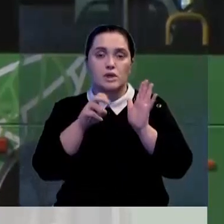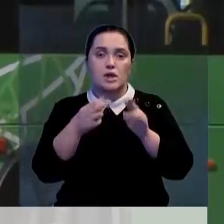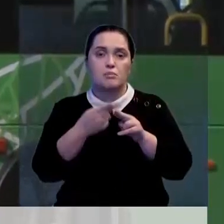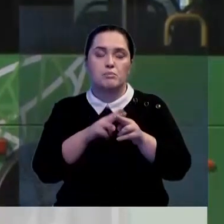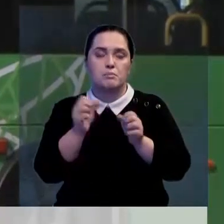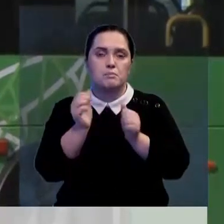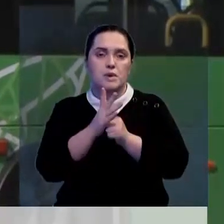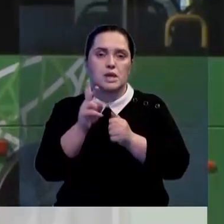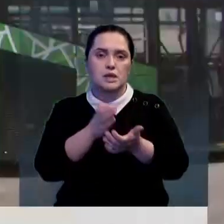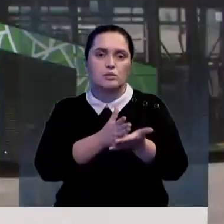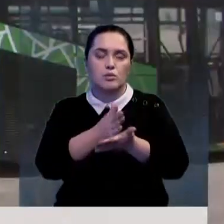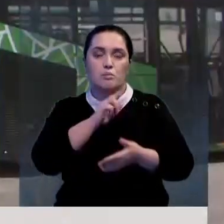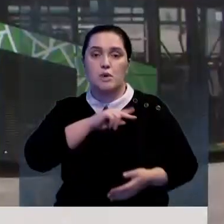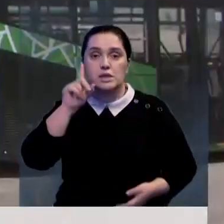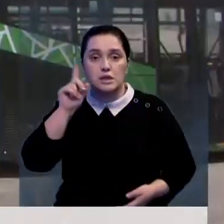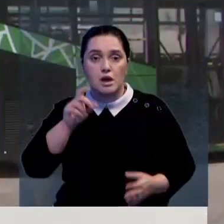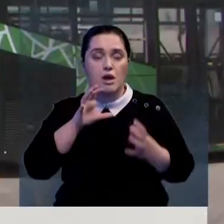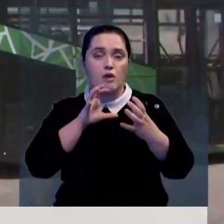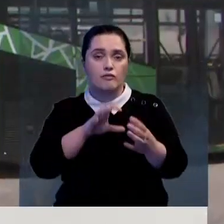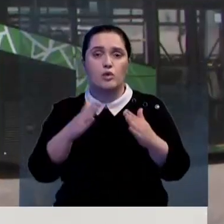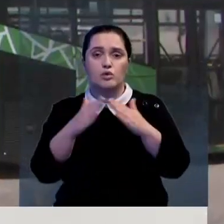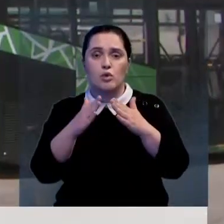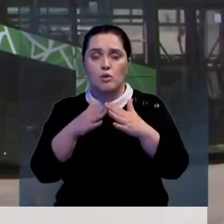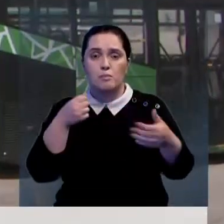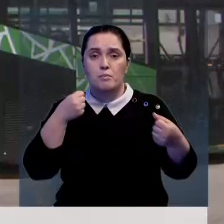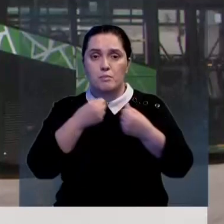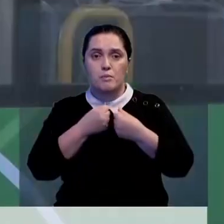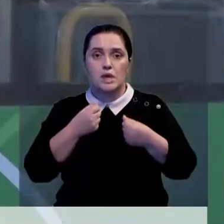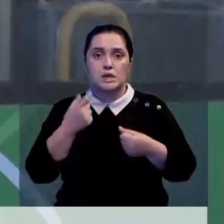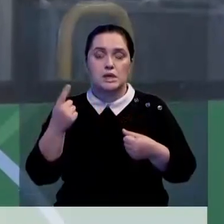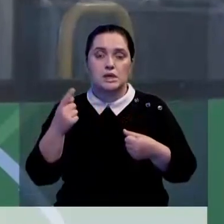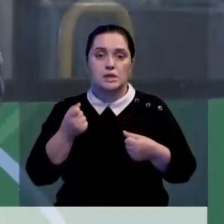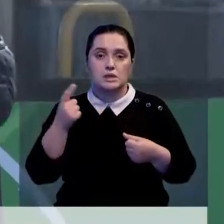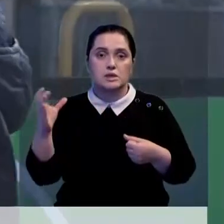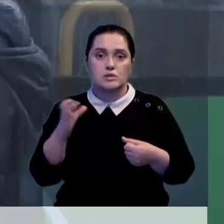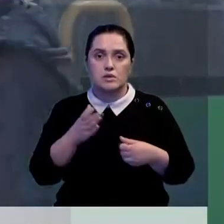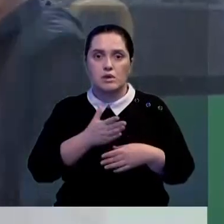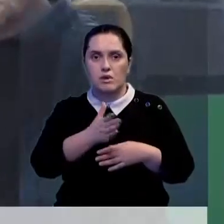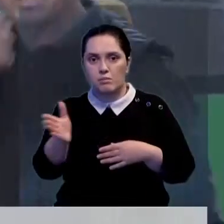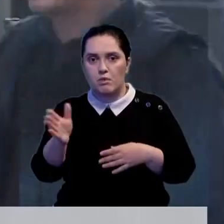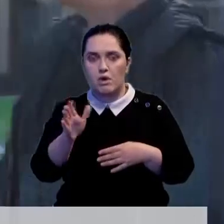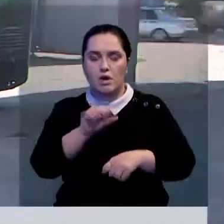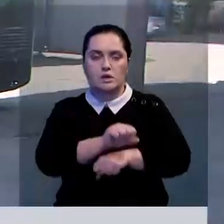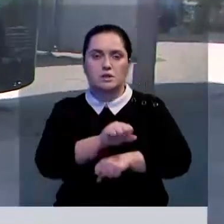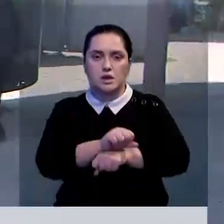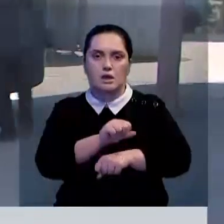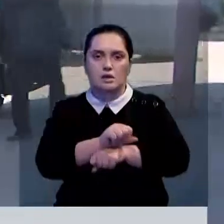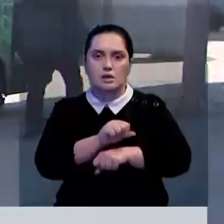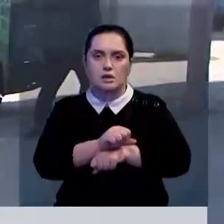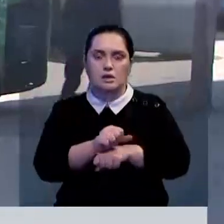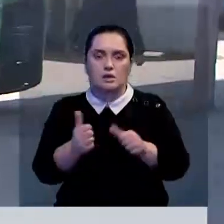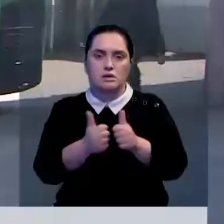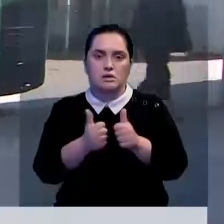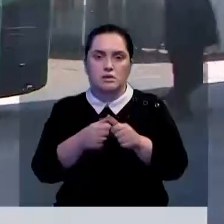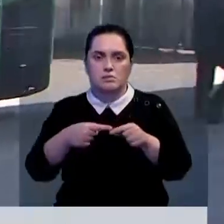стаж 15 лет. Известно, что автобус врезался в дом буквально через несколько секунд после того, как отошел от остановки общественного транспорта, которая находилась не более